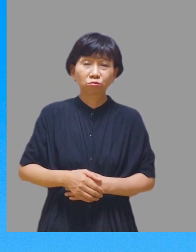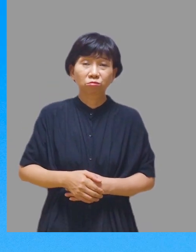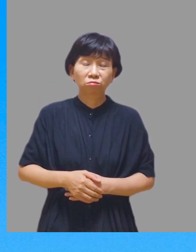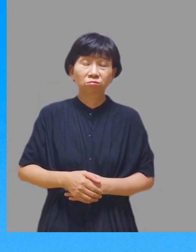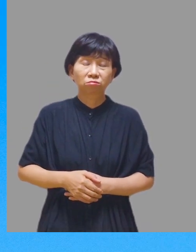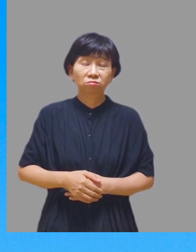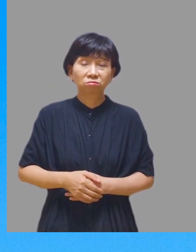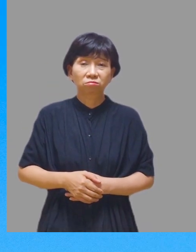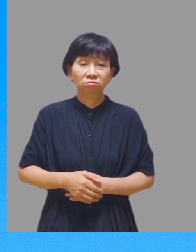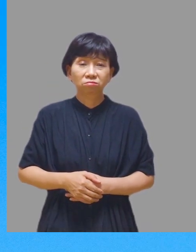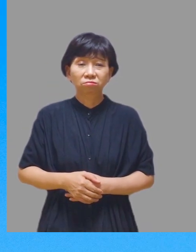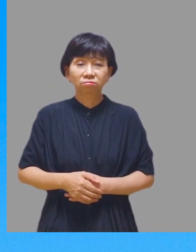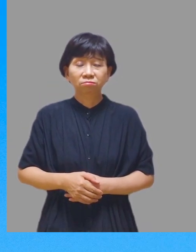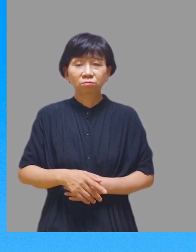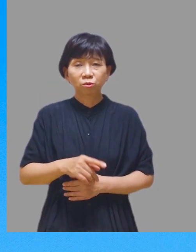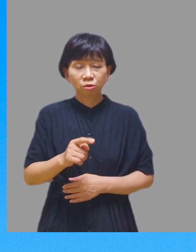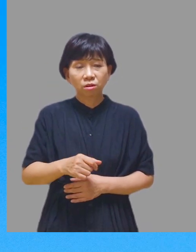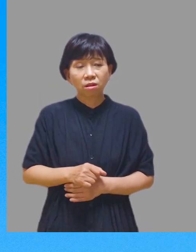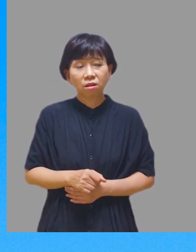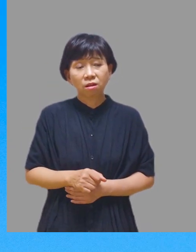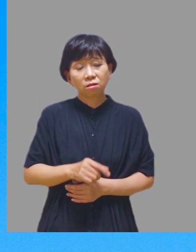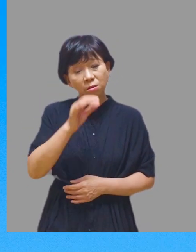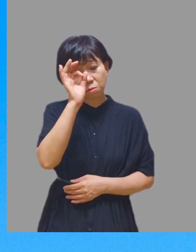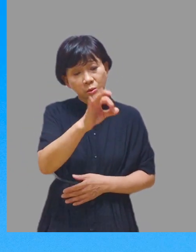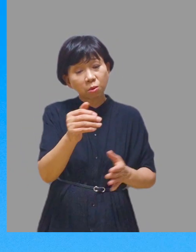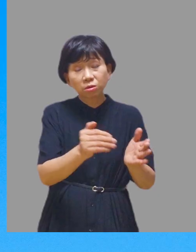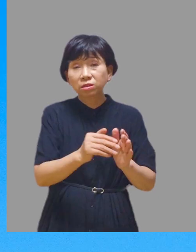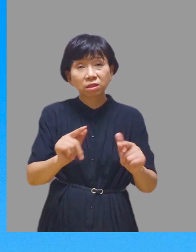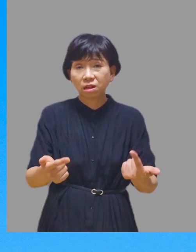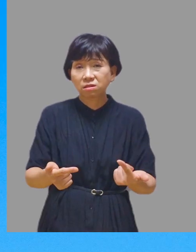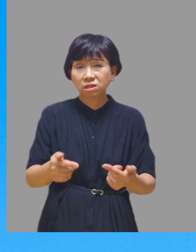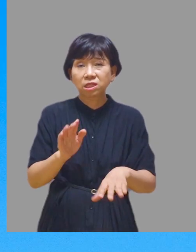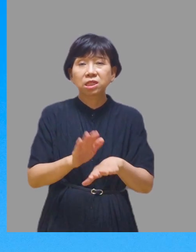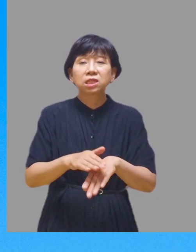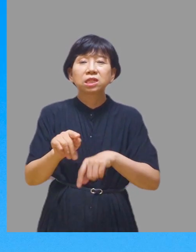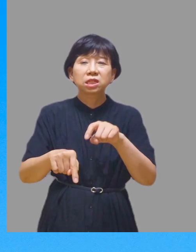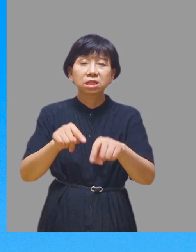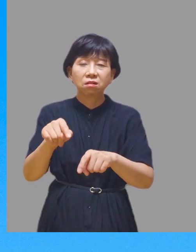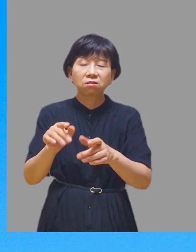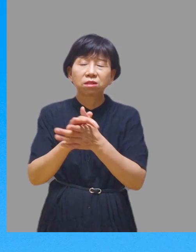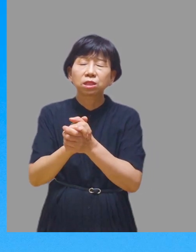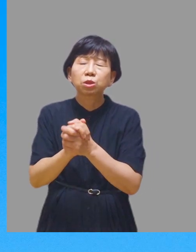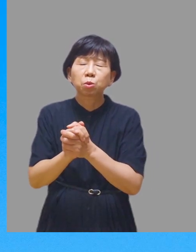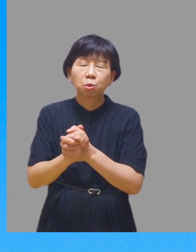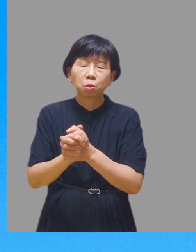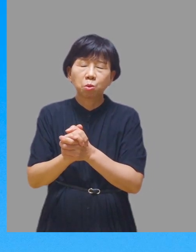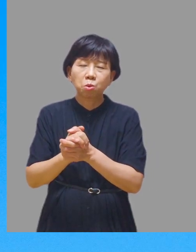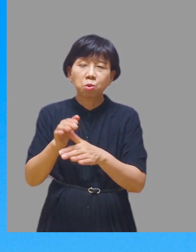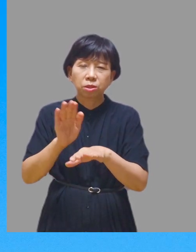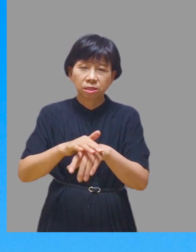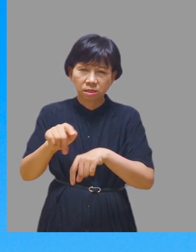있네? 거기서 끝나는 게 아닙니다. 그 앞에 서는 게 중요해요.